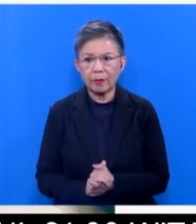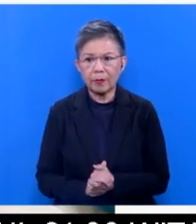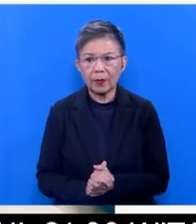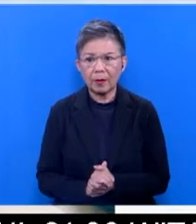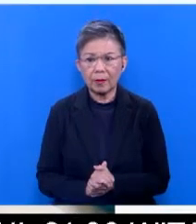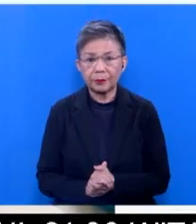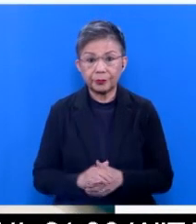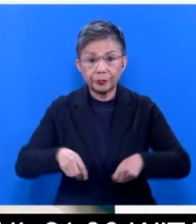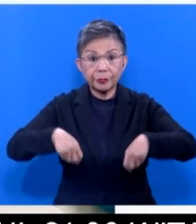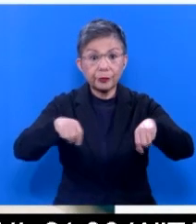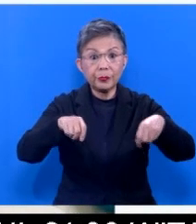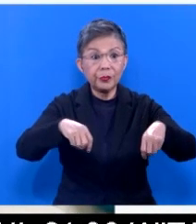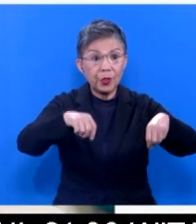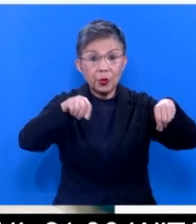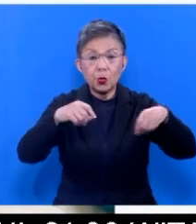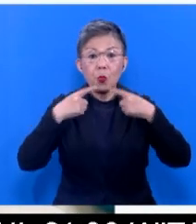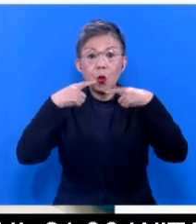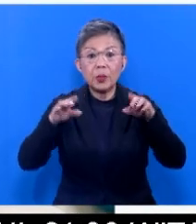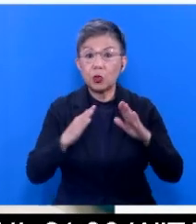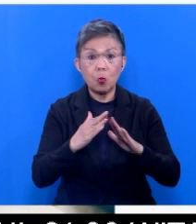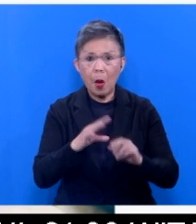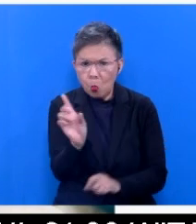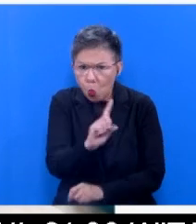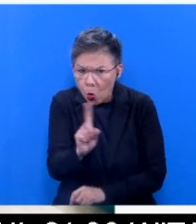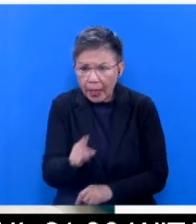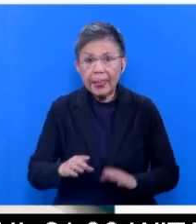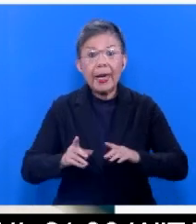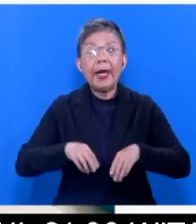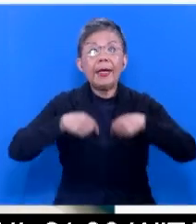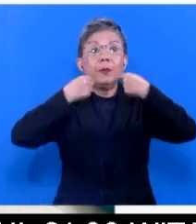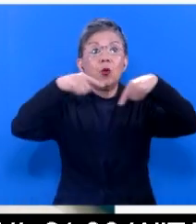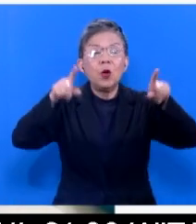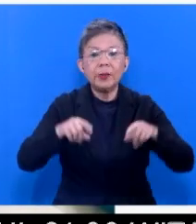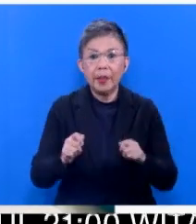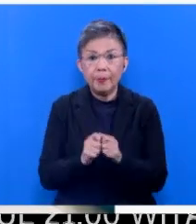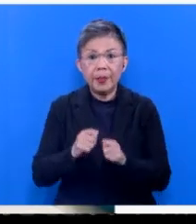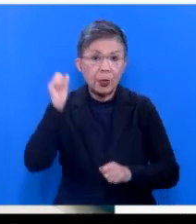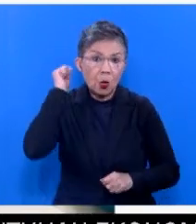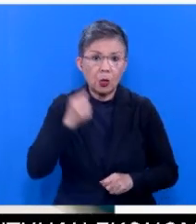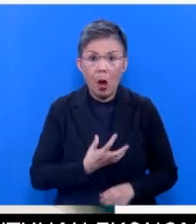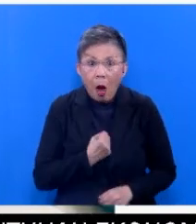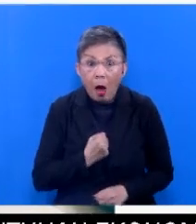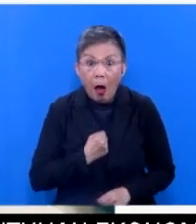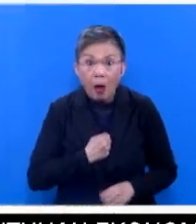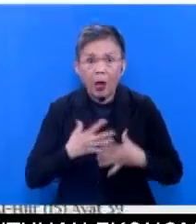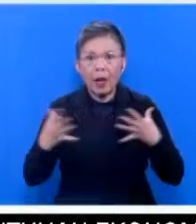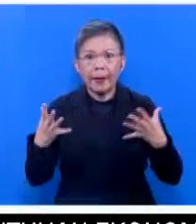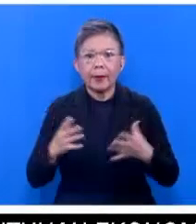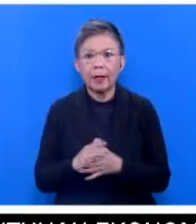Bukan selembaran undian atau promosi hunian, yang satu ini bikin banyak orang tua jantungan.